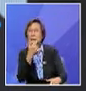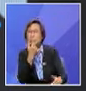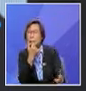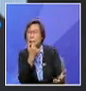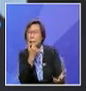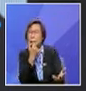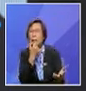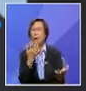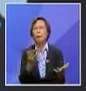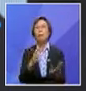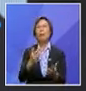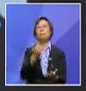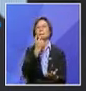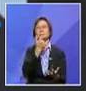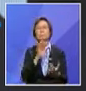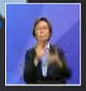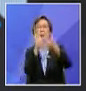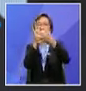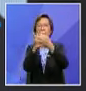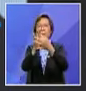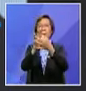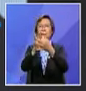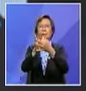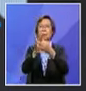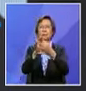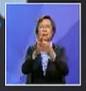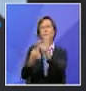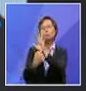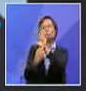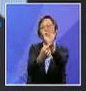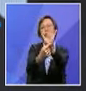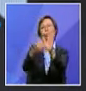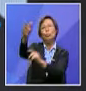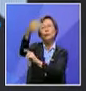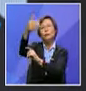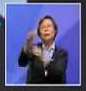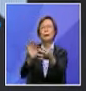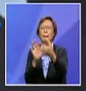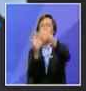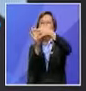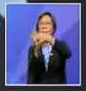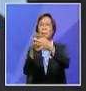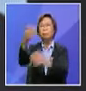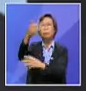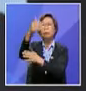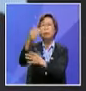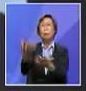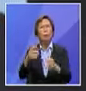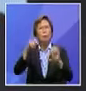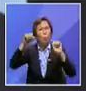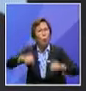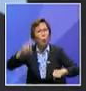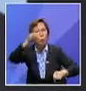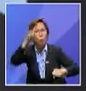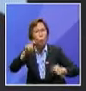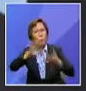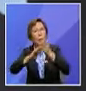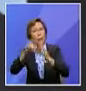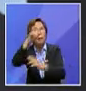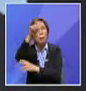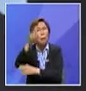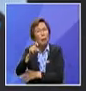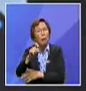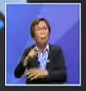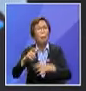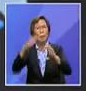dia memasang bendera, bagaimana dia memamerkan bendera. Timbul soalan, boleh tak bendera dijadikan